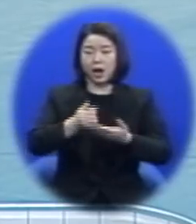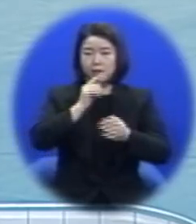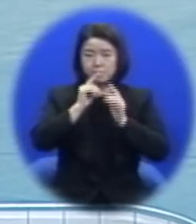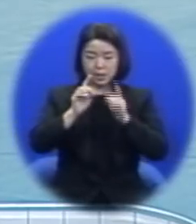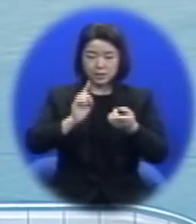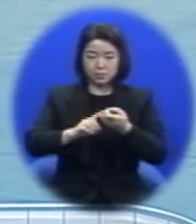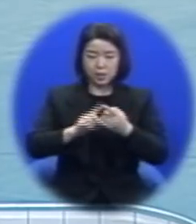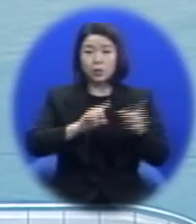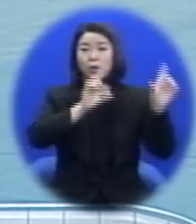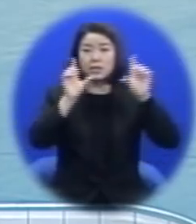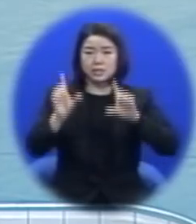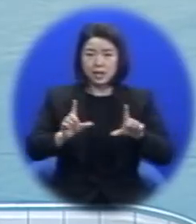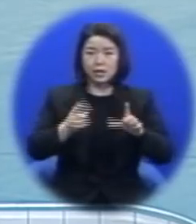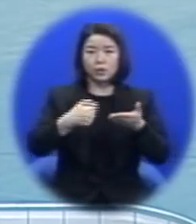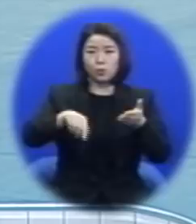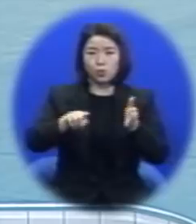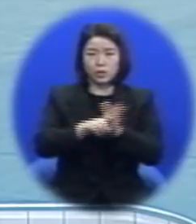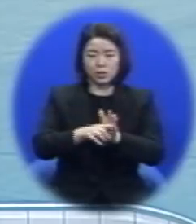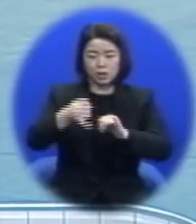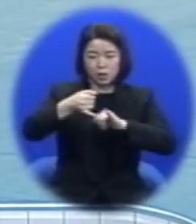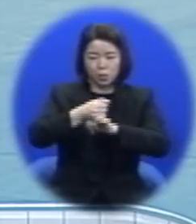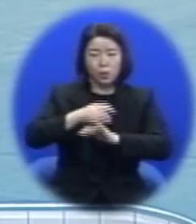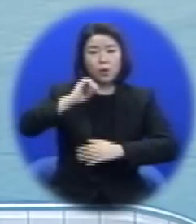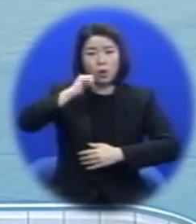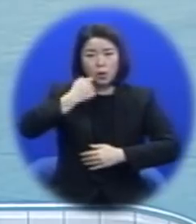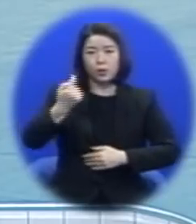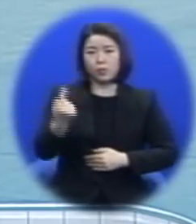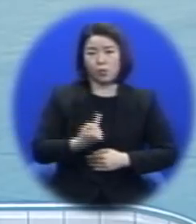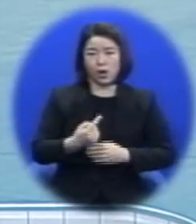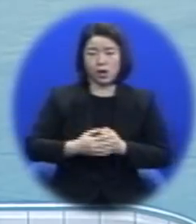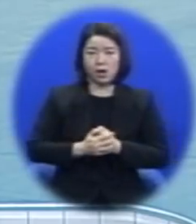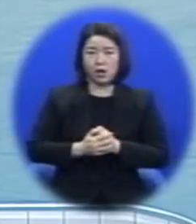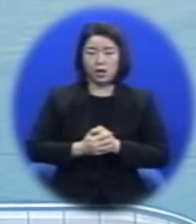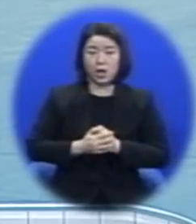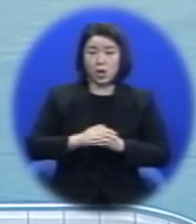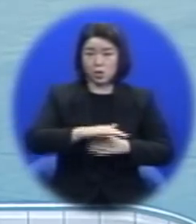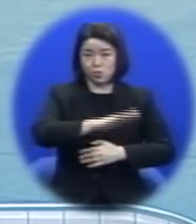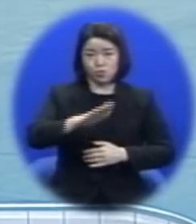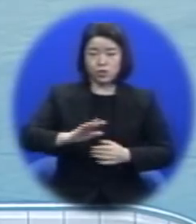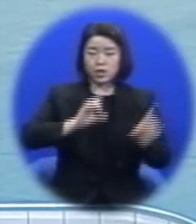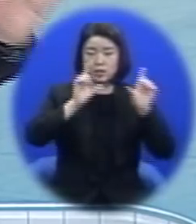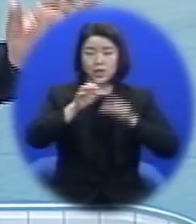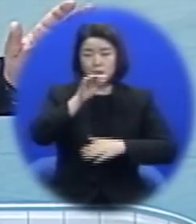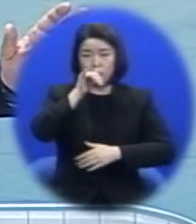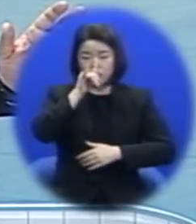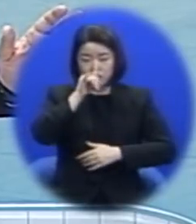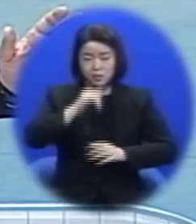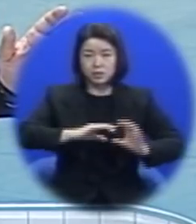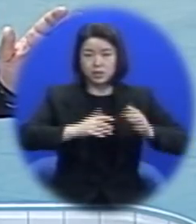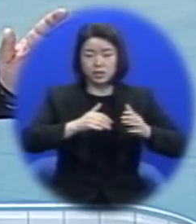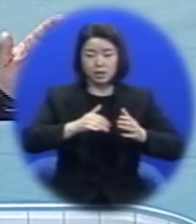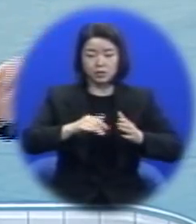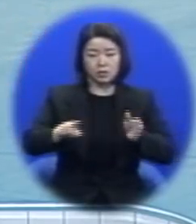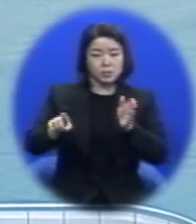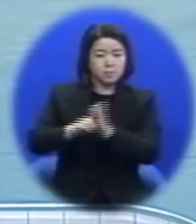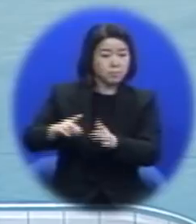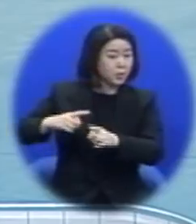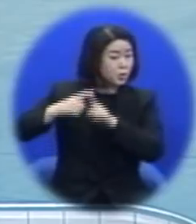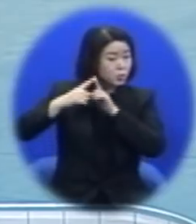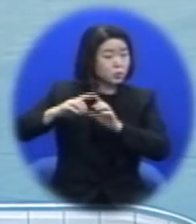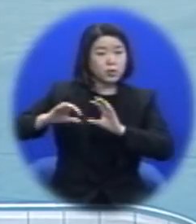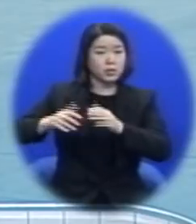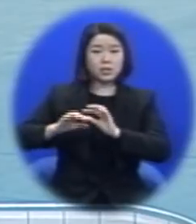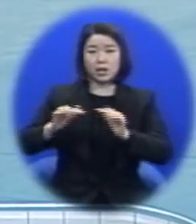살려고 그러면 반드시 어려움이 옵니다. 지금 우리가 살고 있는 세상은 순교의 세상은 아닙니다.